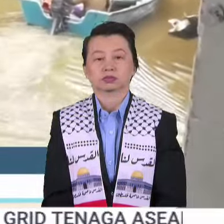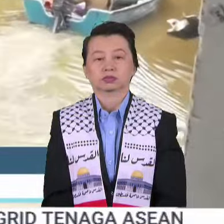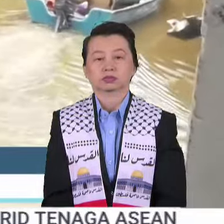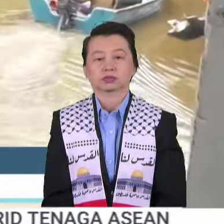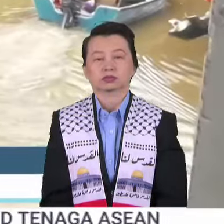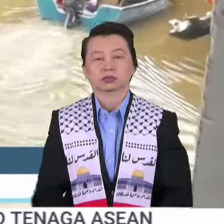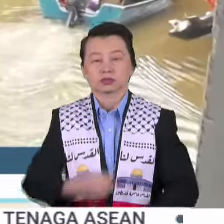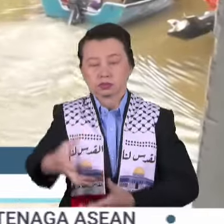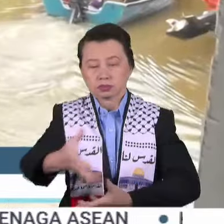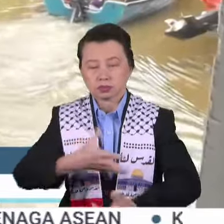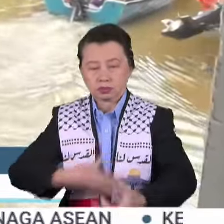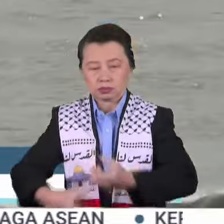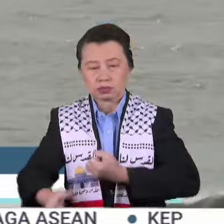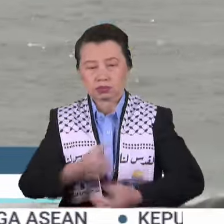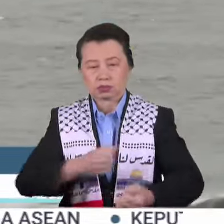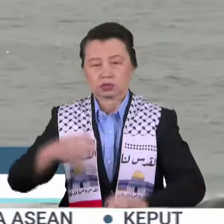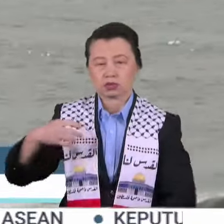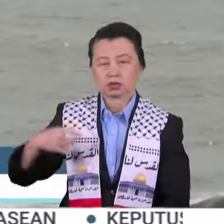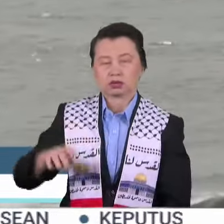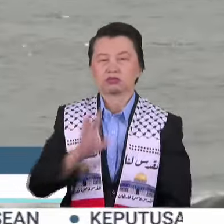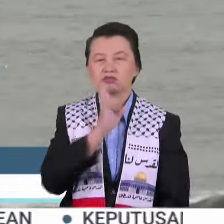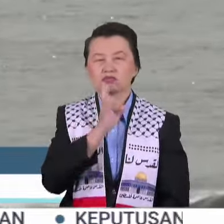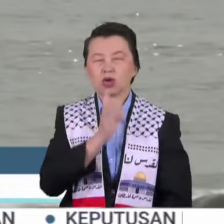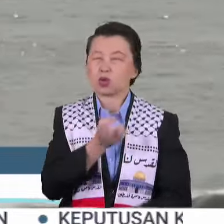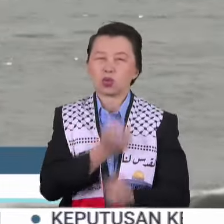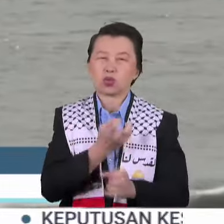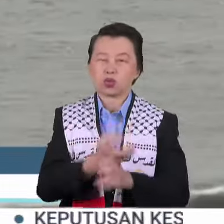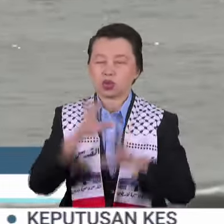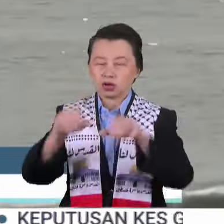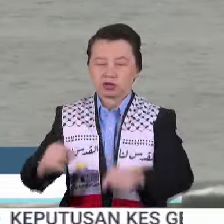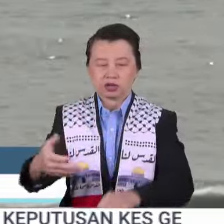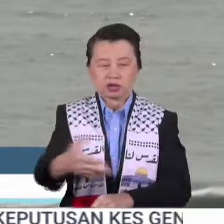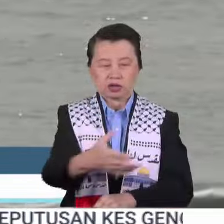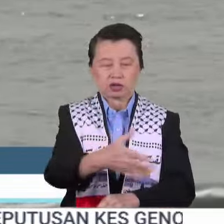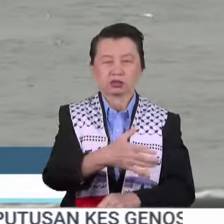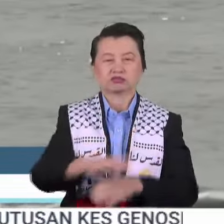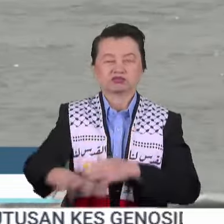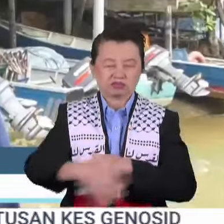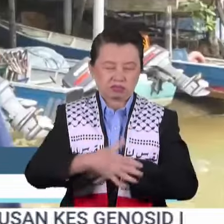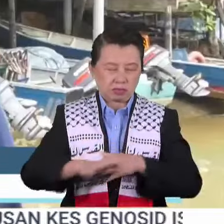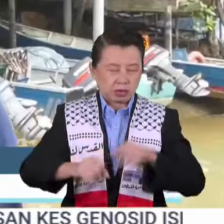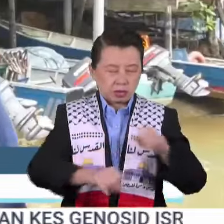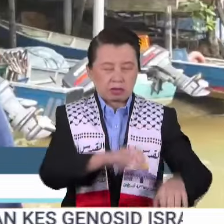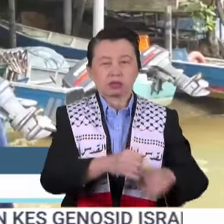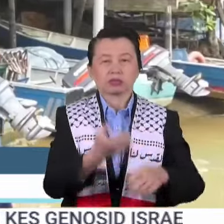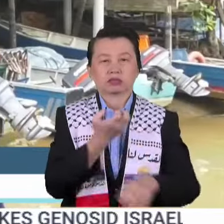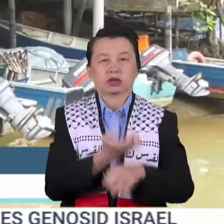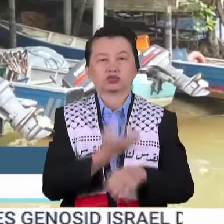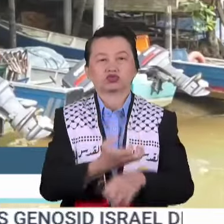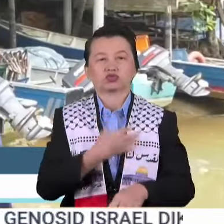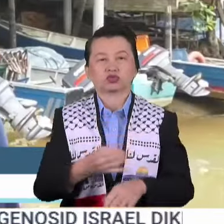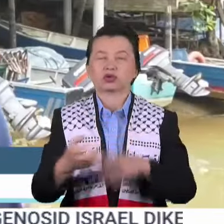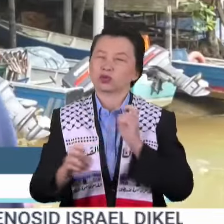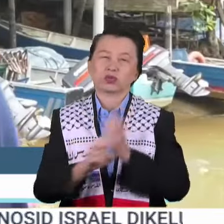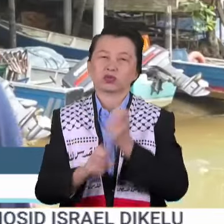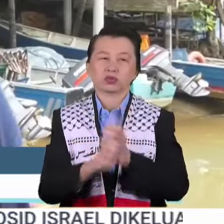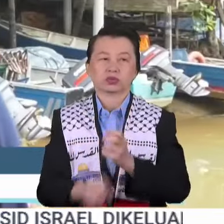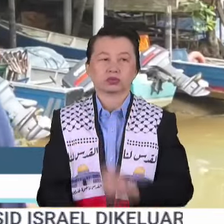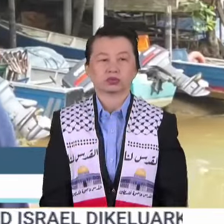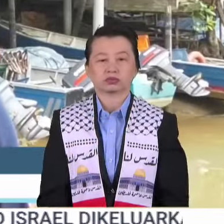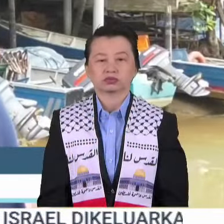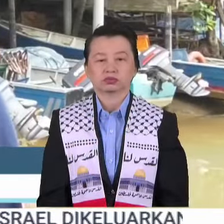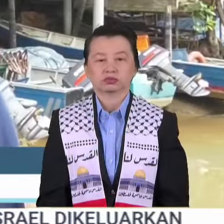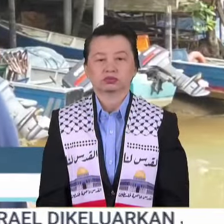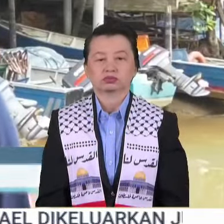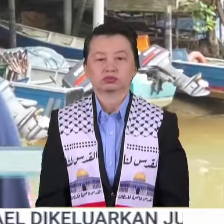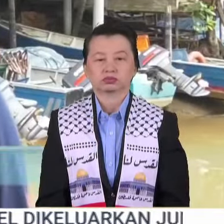Sementara itu, nelayan di Pengerang meluahkan kesukaran mereka menangkap ikan di perairan berhampiran di Pulau Batu Putih.